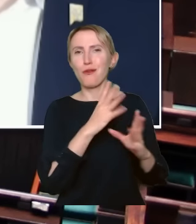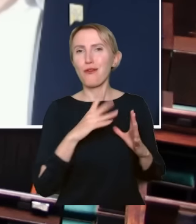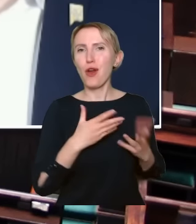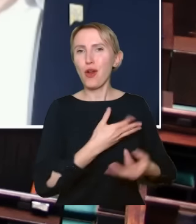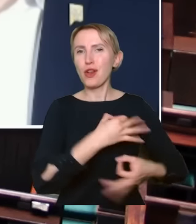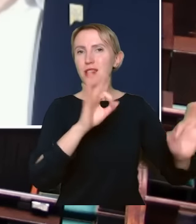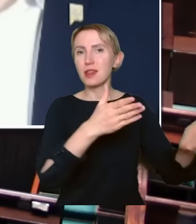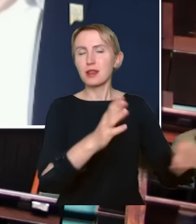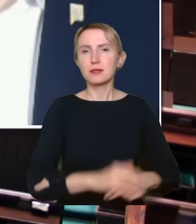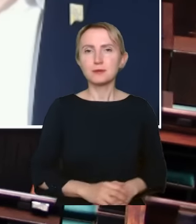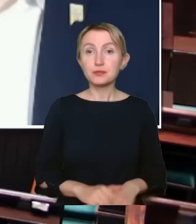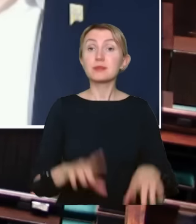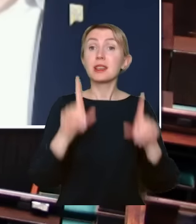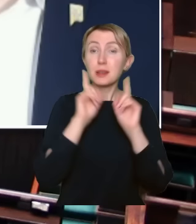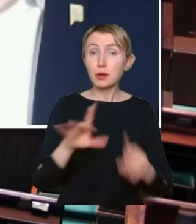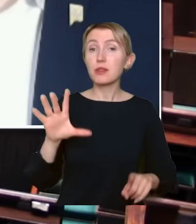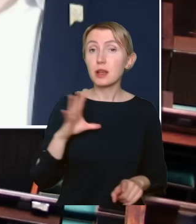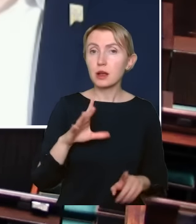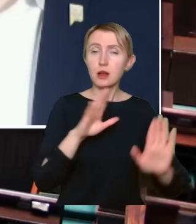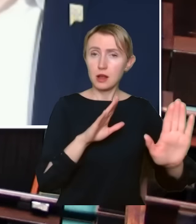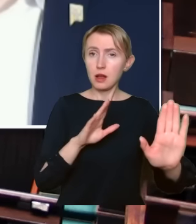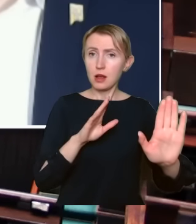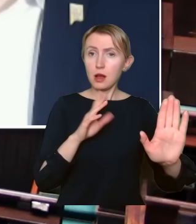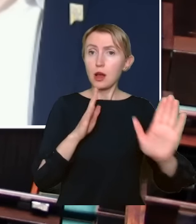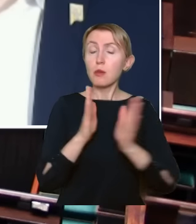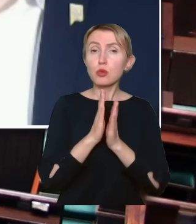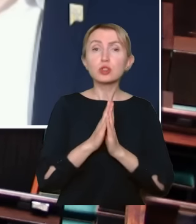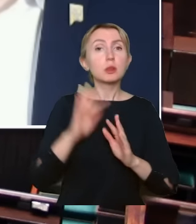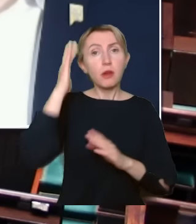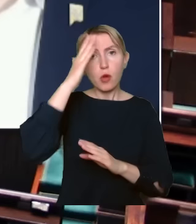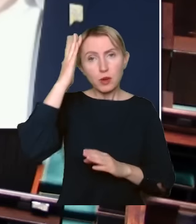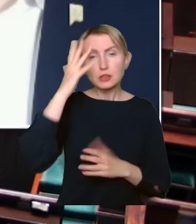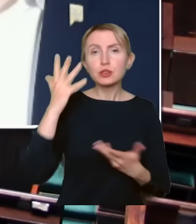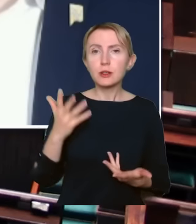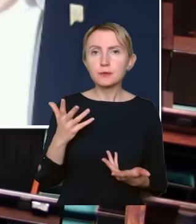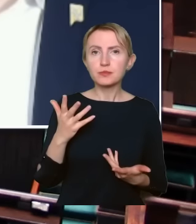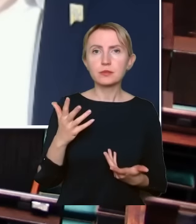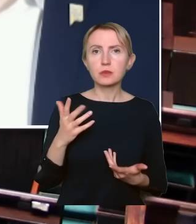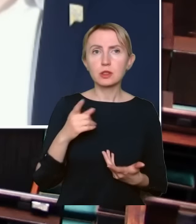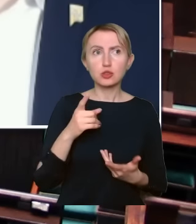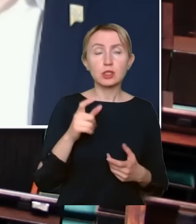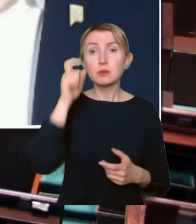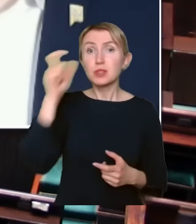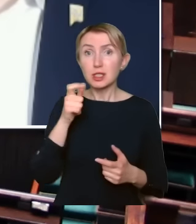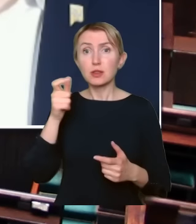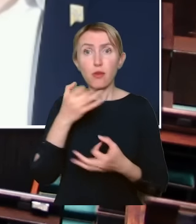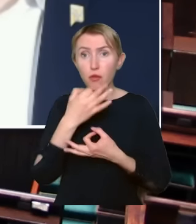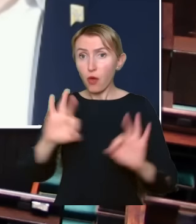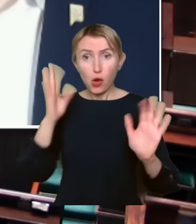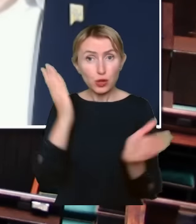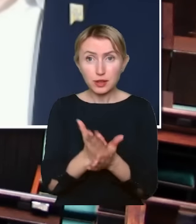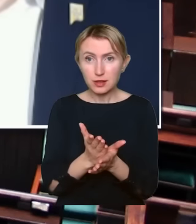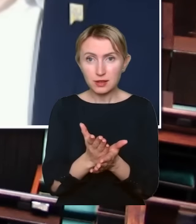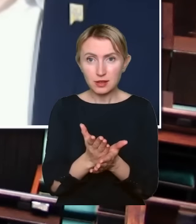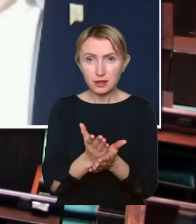zostańcie. No i rzeczywiście, proszę, ale proszę sobie wyobrażać, że, proszę sobie wyobrazić, że oni wyszli. Że oni wyszli, że